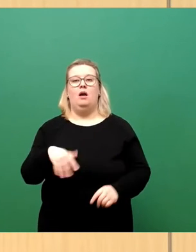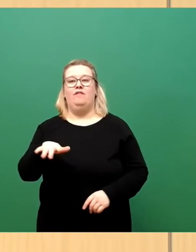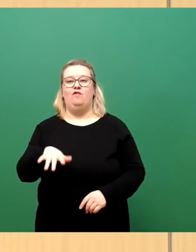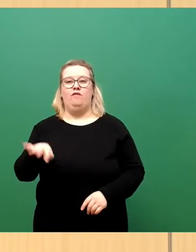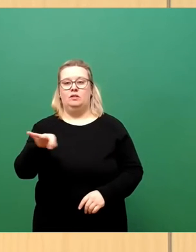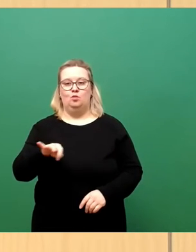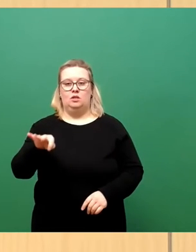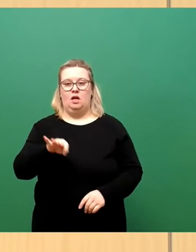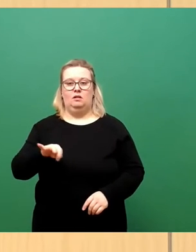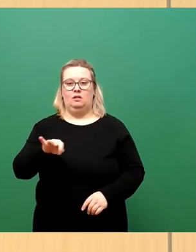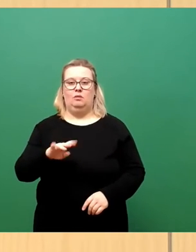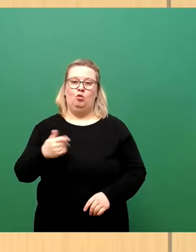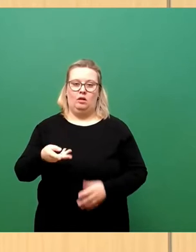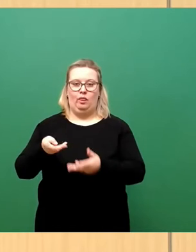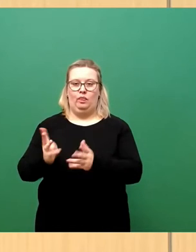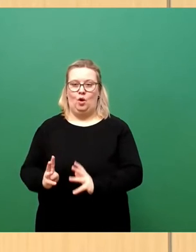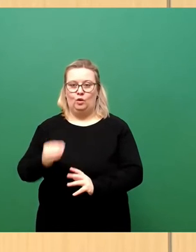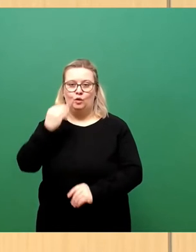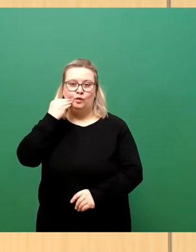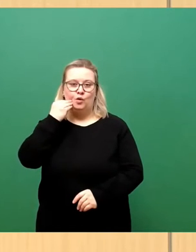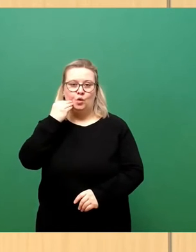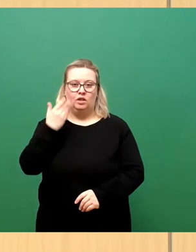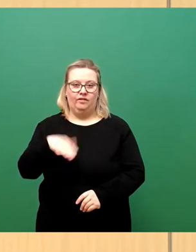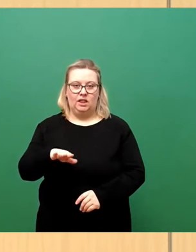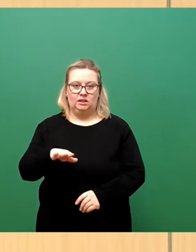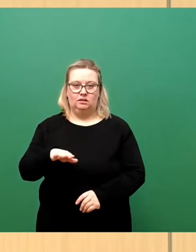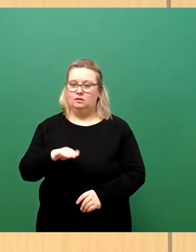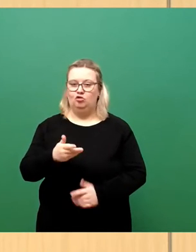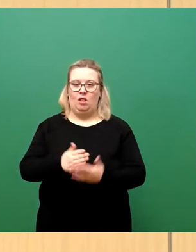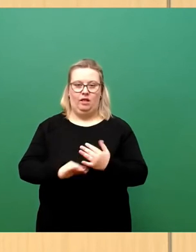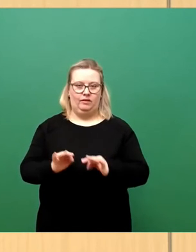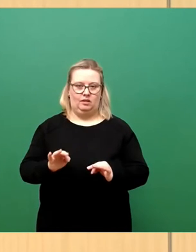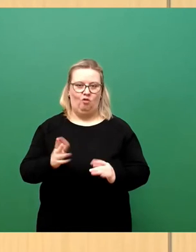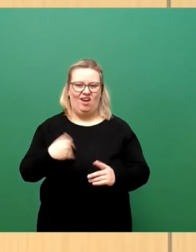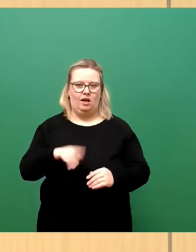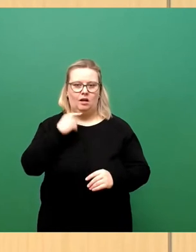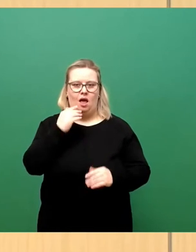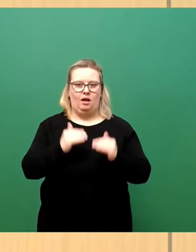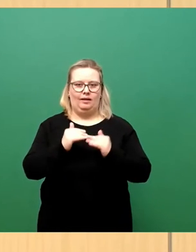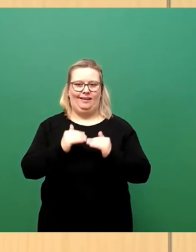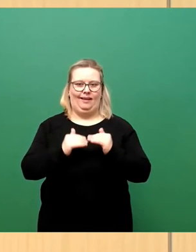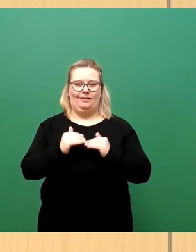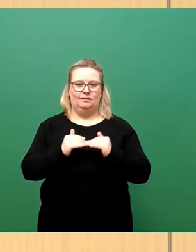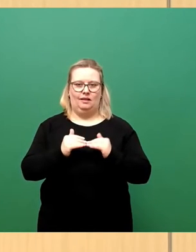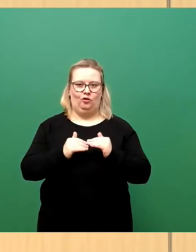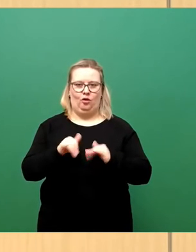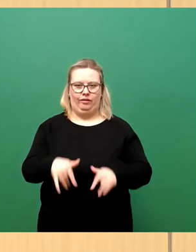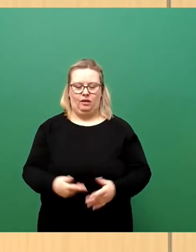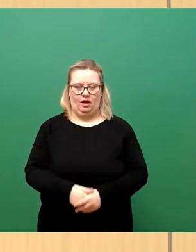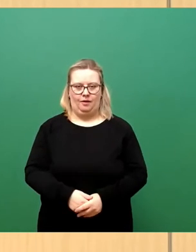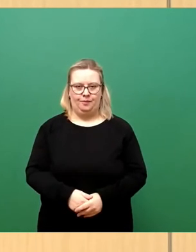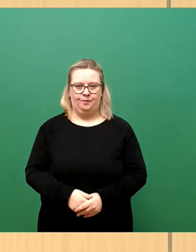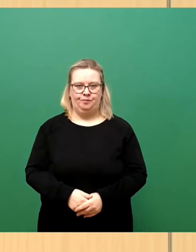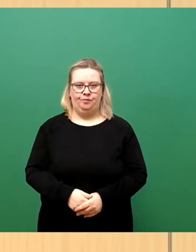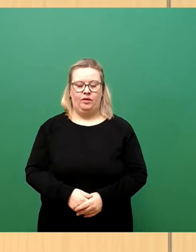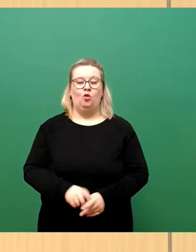wir bei etwa 900 Wohnungen raus. Dass das nicht genau die Hälfte ist, liegt an der Bagatellgrenze, die in dem Konzept mit drin ist. Und